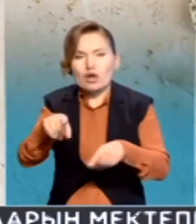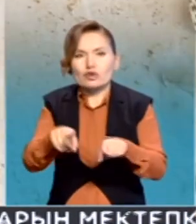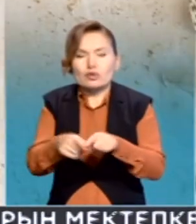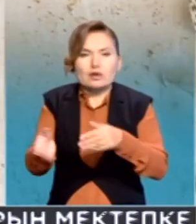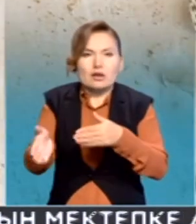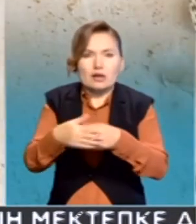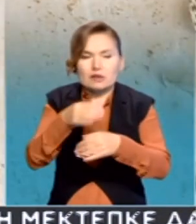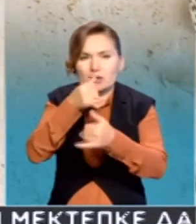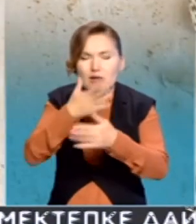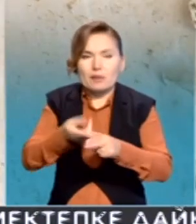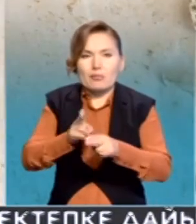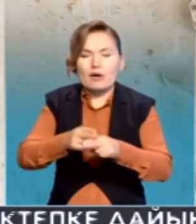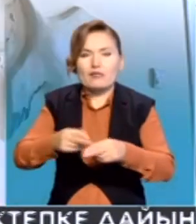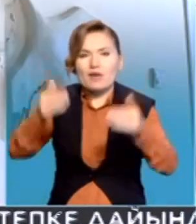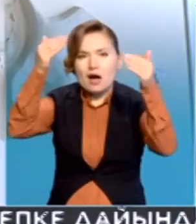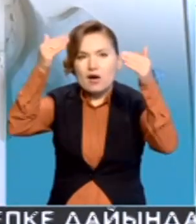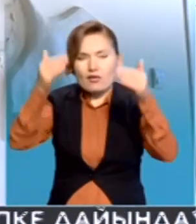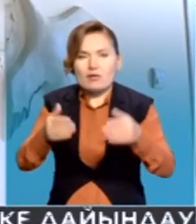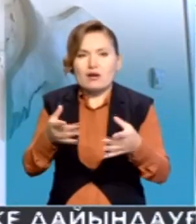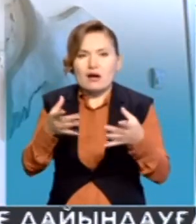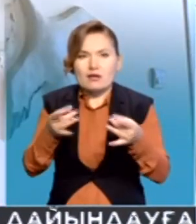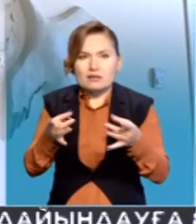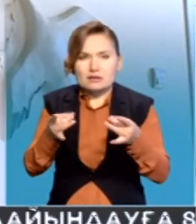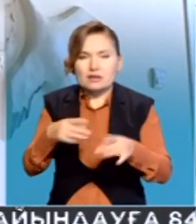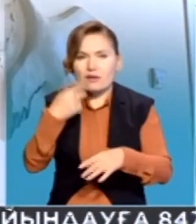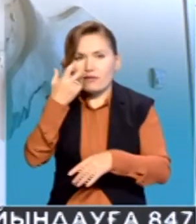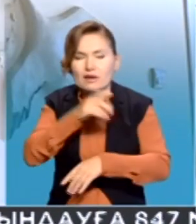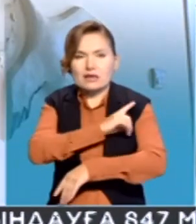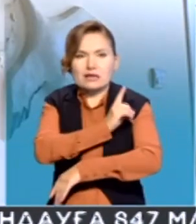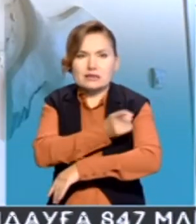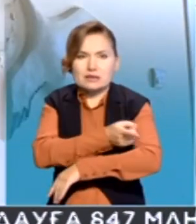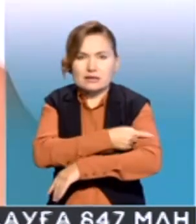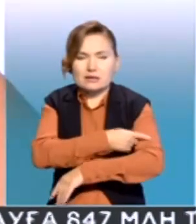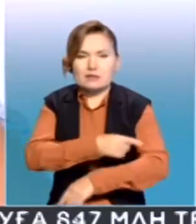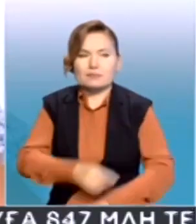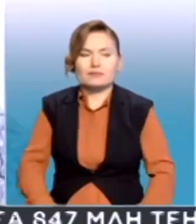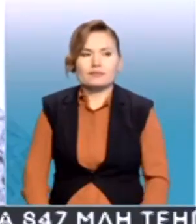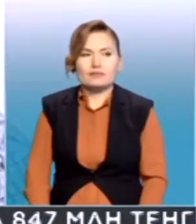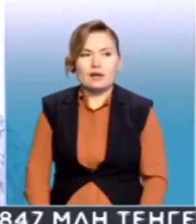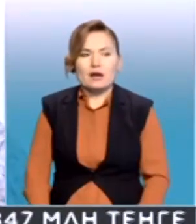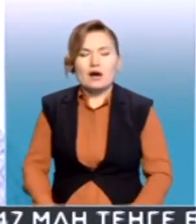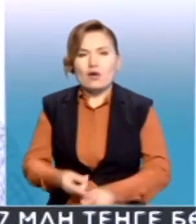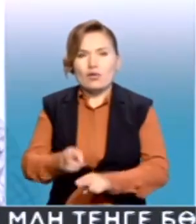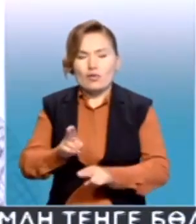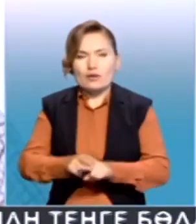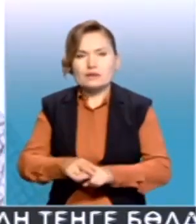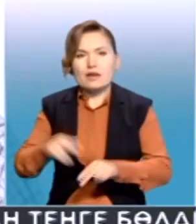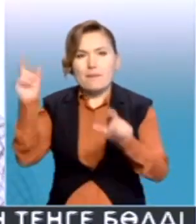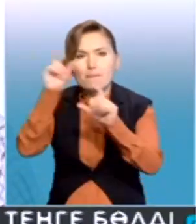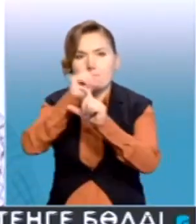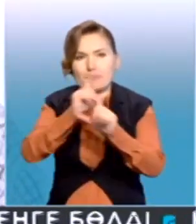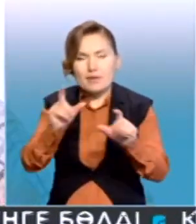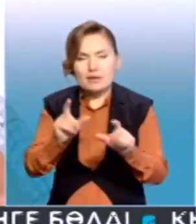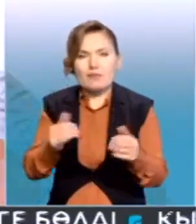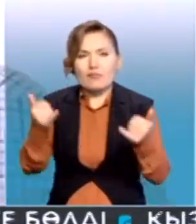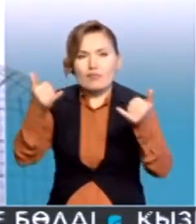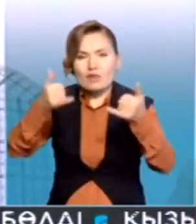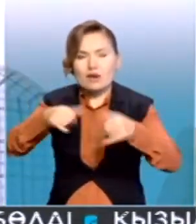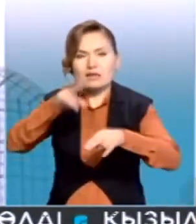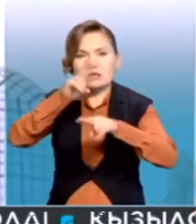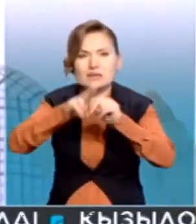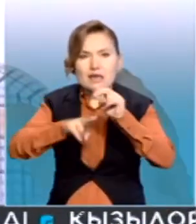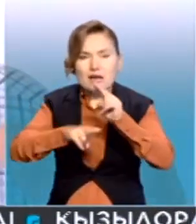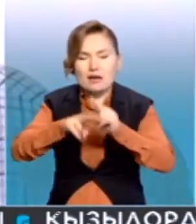қабырғалары көгеріп, кафельдері түсіп жатыр. Katlavandı sağın gezide temir yolda şebin dedim başka dedim nokul